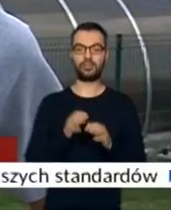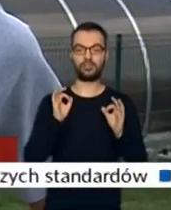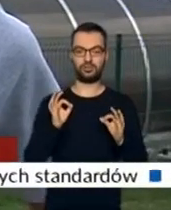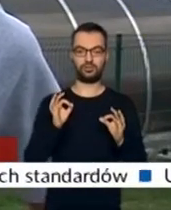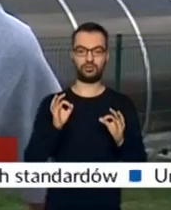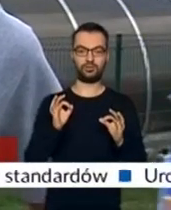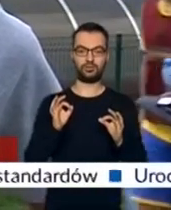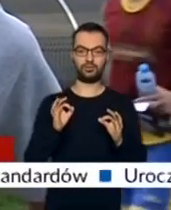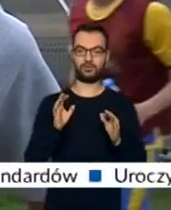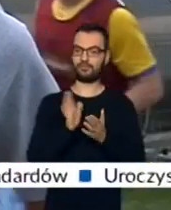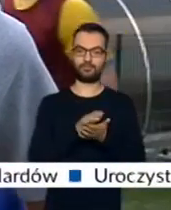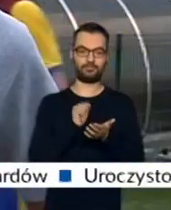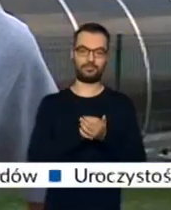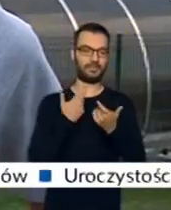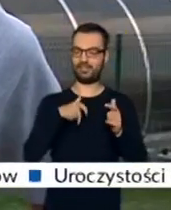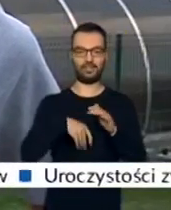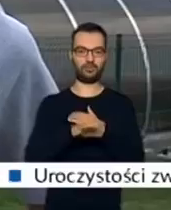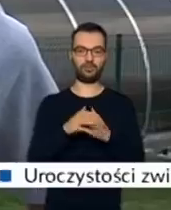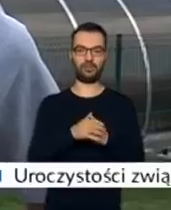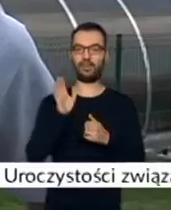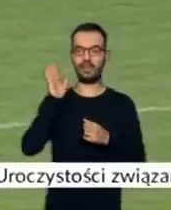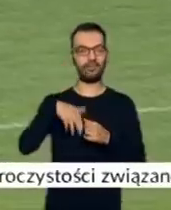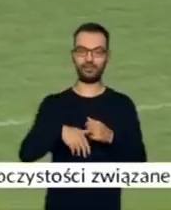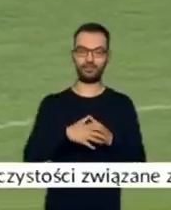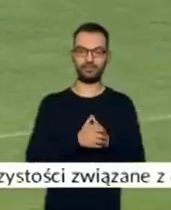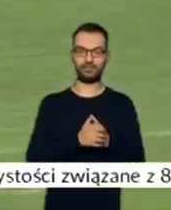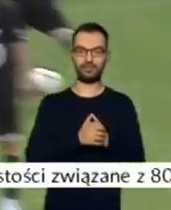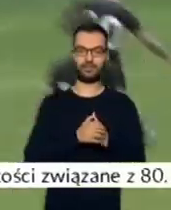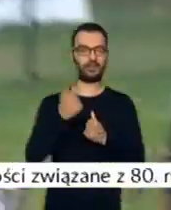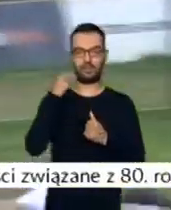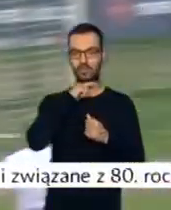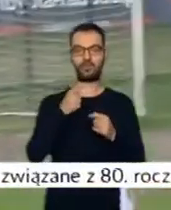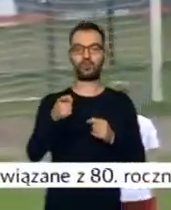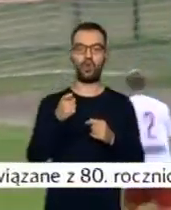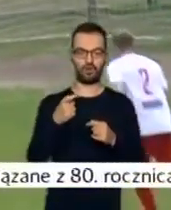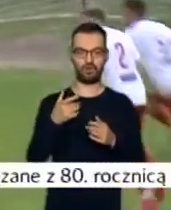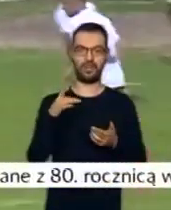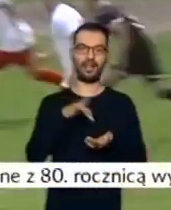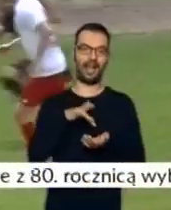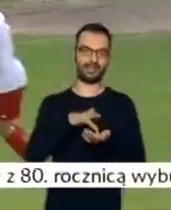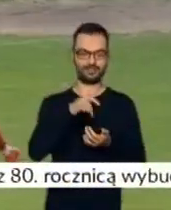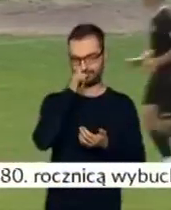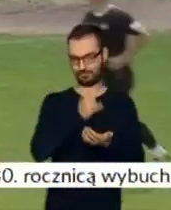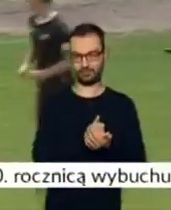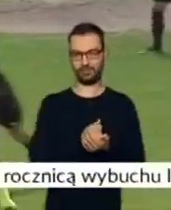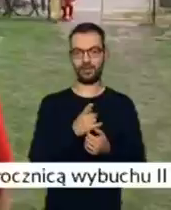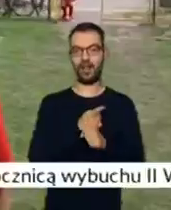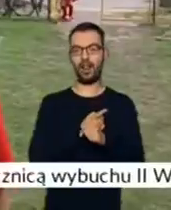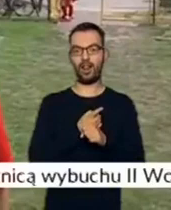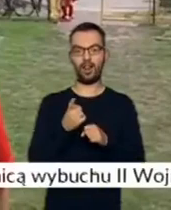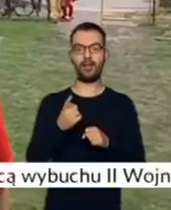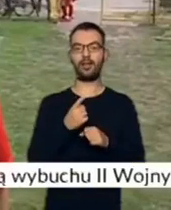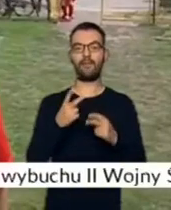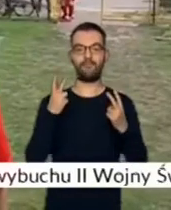Dzisiaj praktycznie można powiedzieć, że kompletnie nic nam się nie udawało, włącznie z tym, że nawet nie byliśmy w stanie strzelić z bramki, z rzutu karnego. Liga jest najważniejsza, nie